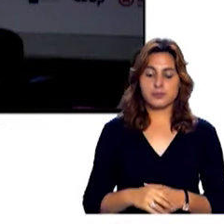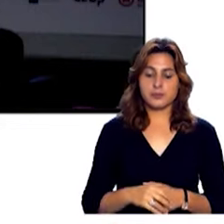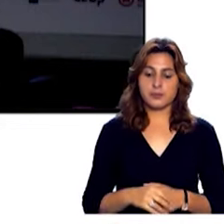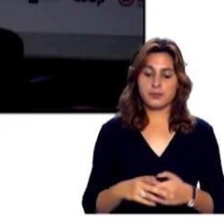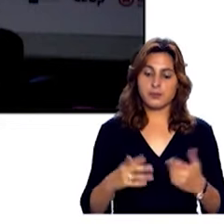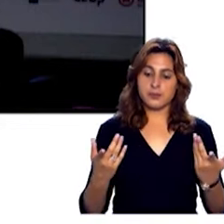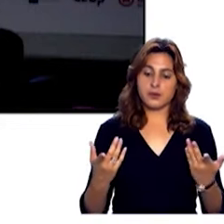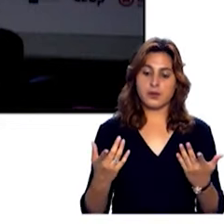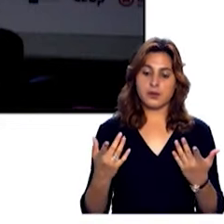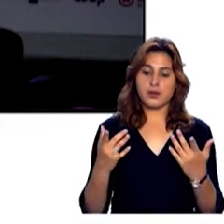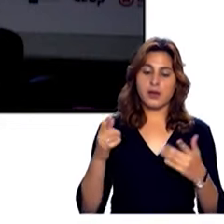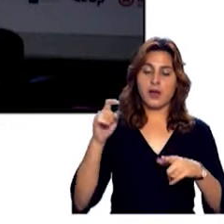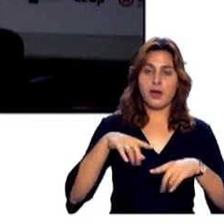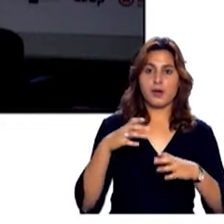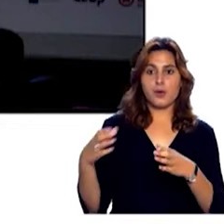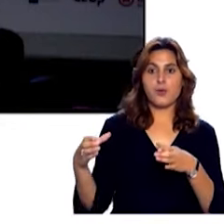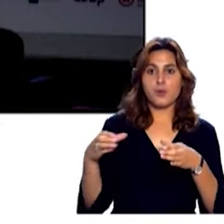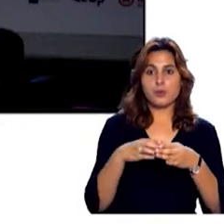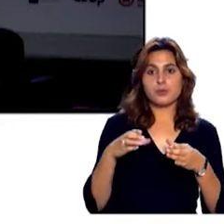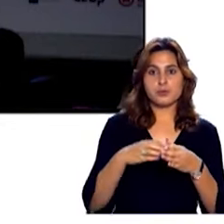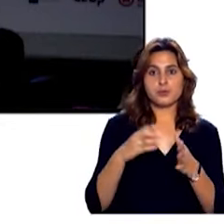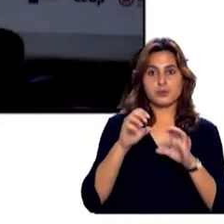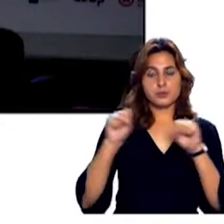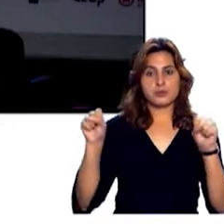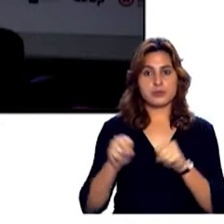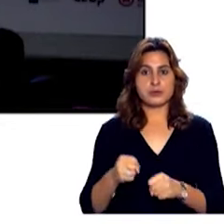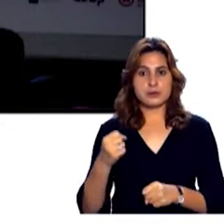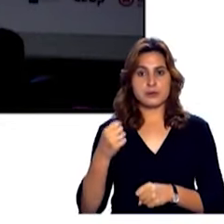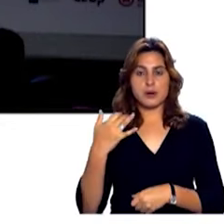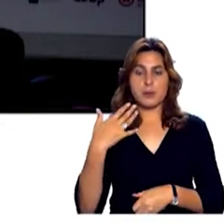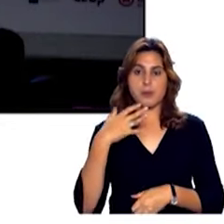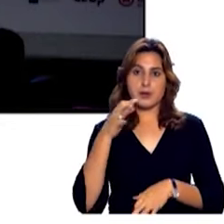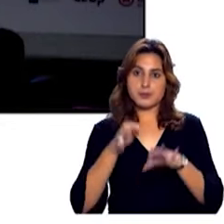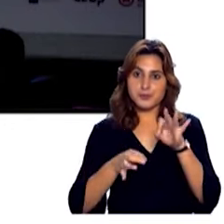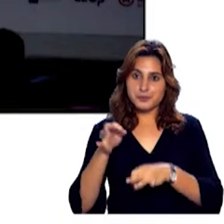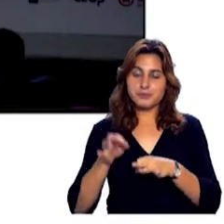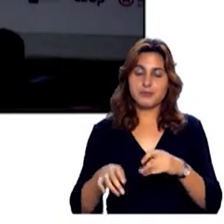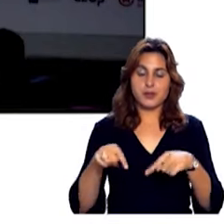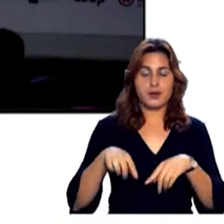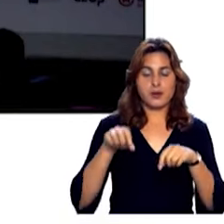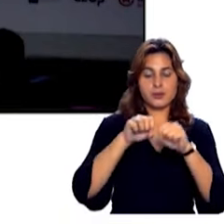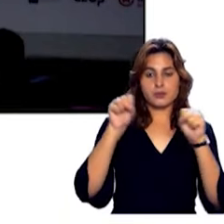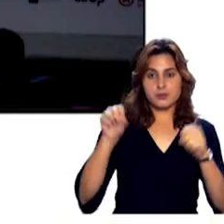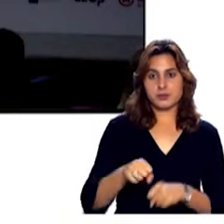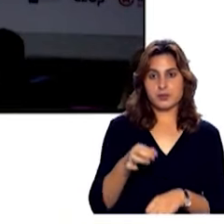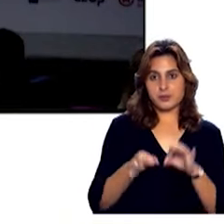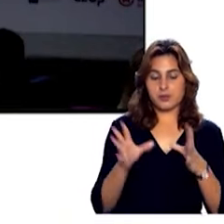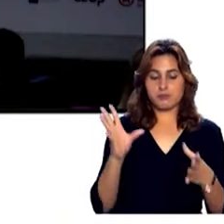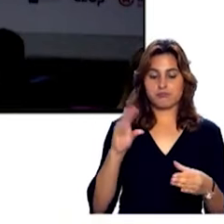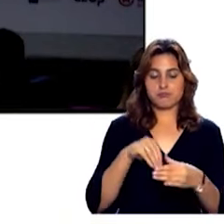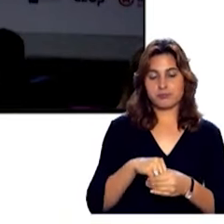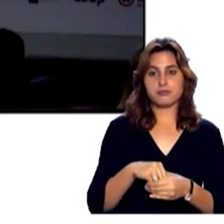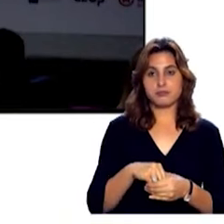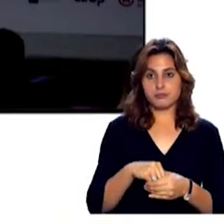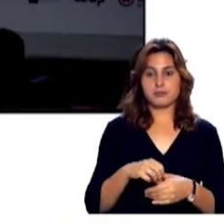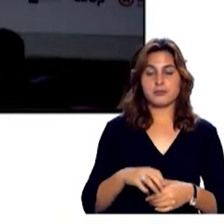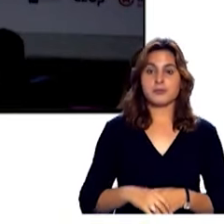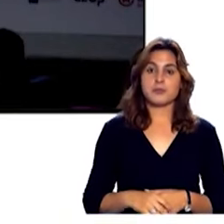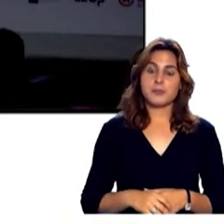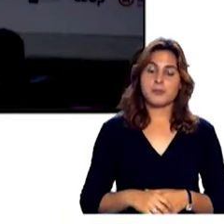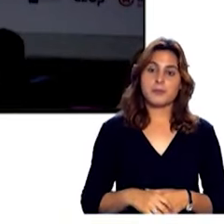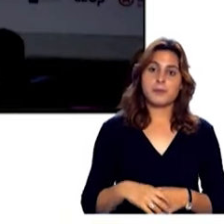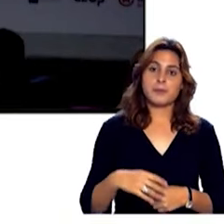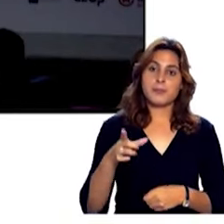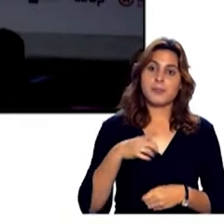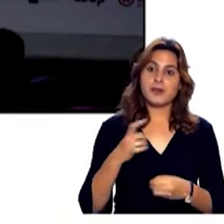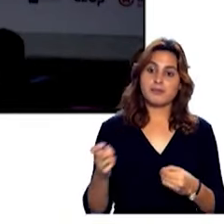judicia mais éal la mani dont syst jud est intégré dans le fonctionnement de l'état cela signifie